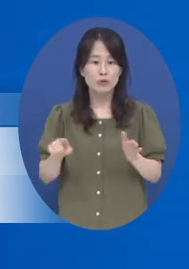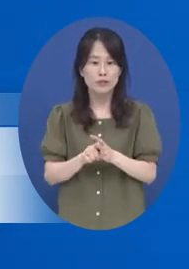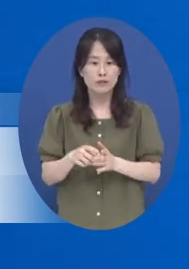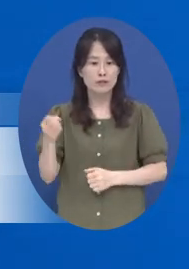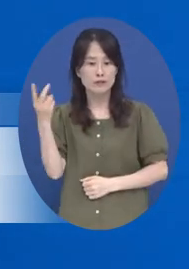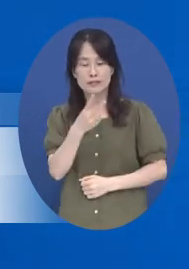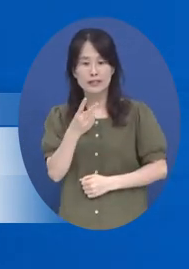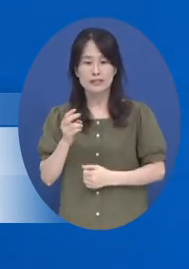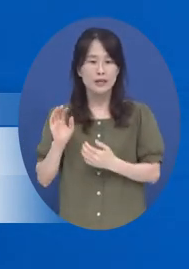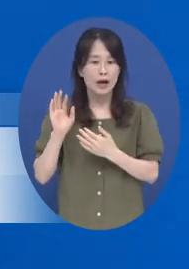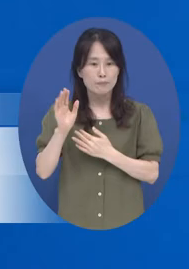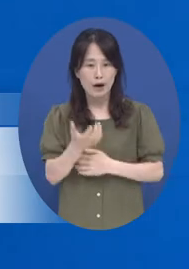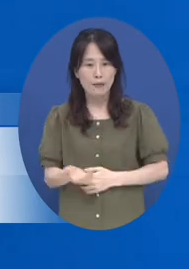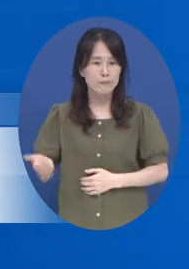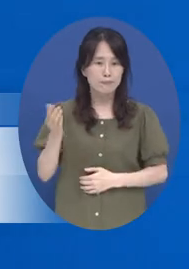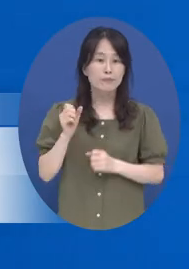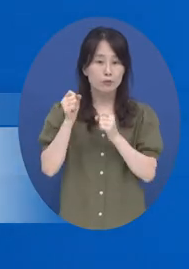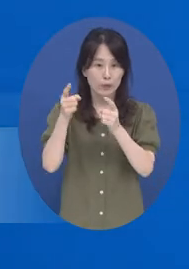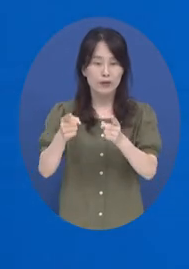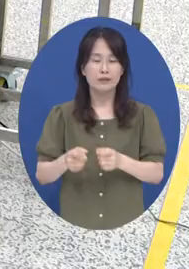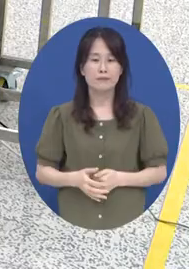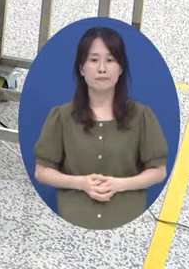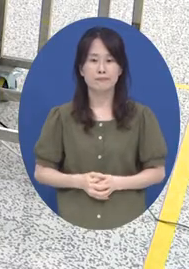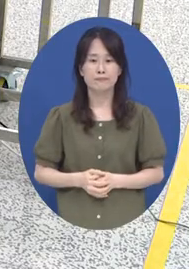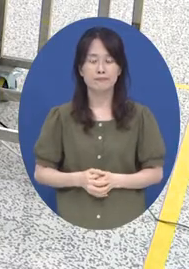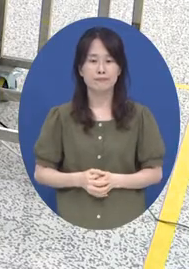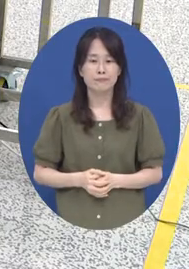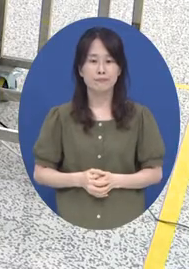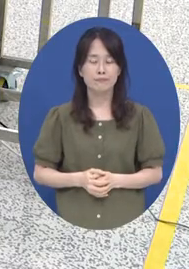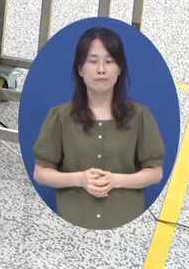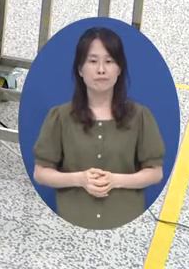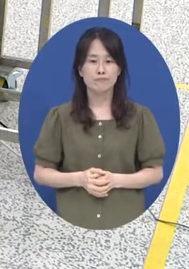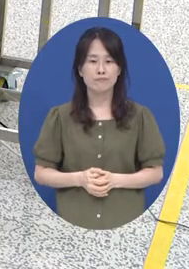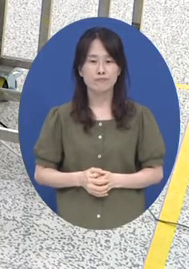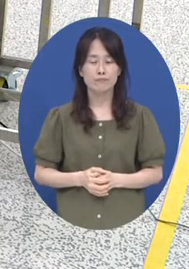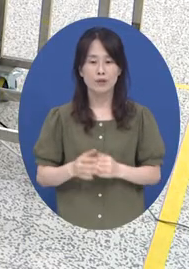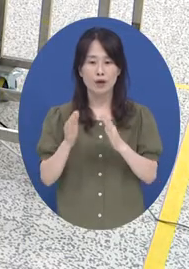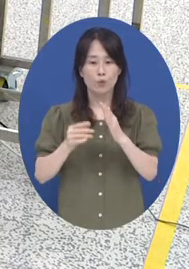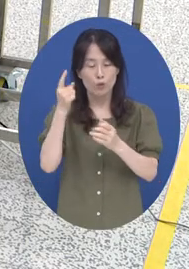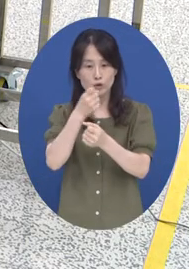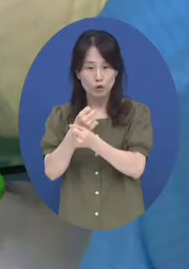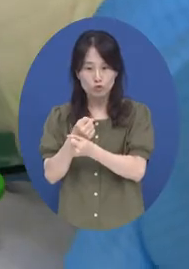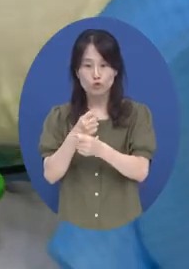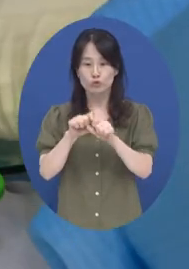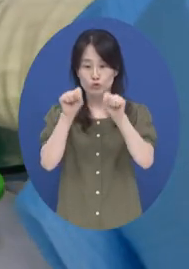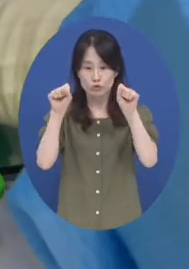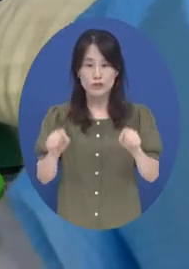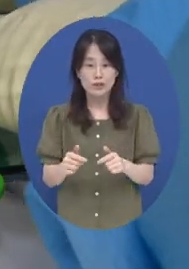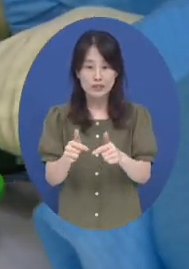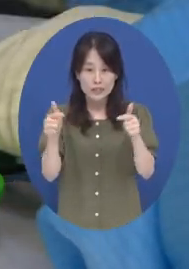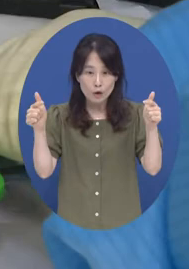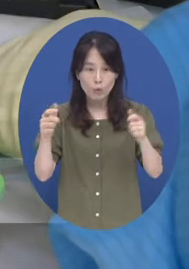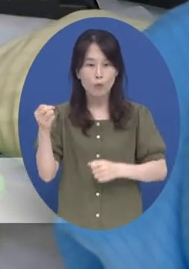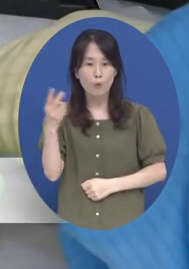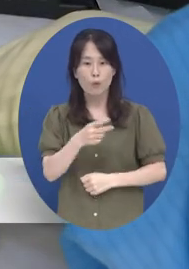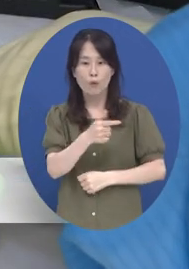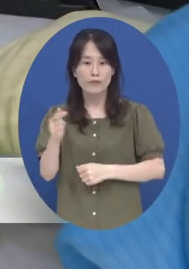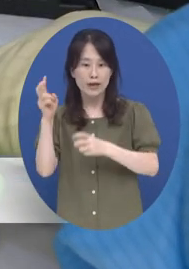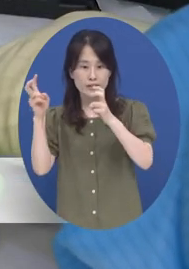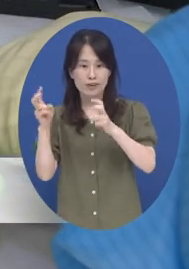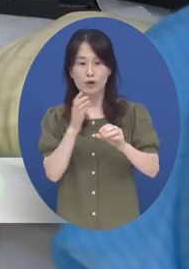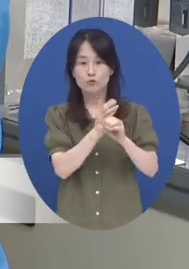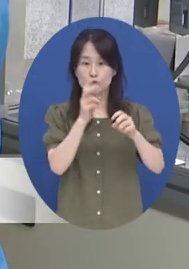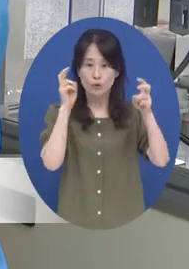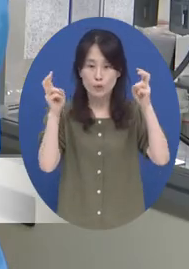위한 제도약의 기회를 만들어 나가겠습니다. 앞으로도 경기도는 경기도 공공 연구 인프라를 확대 강화해